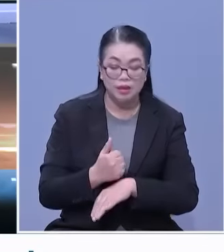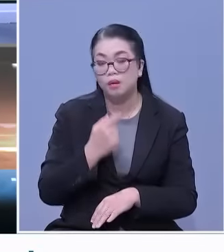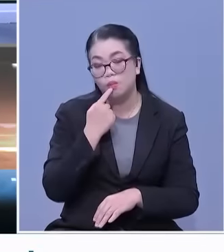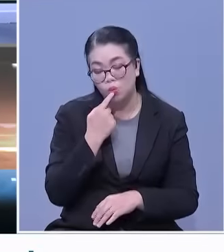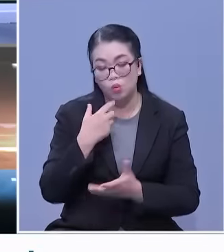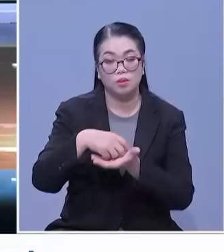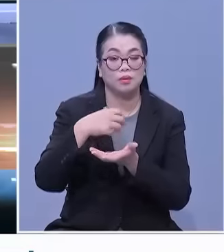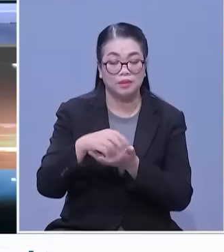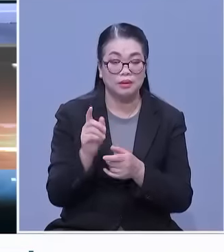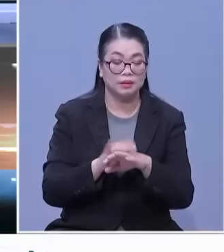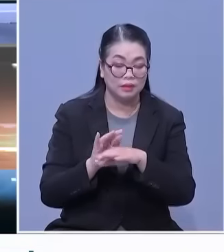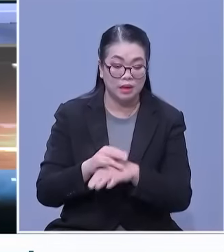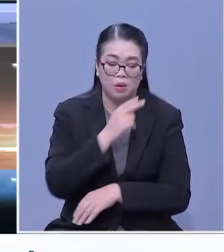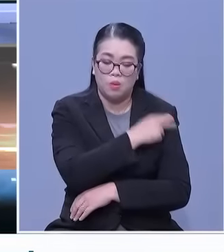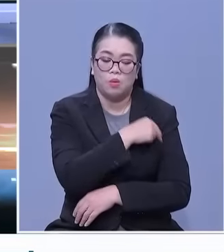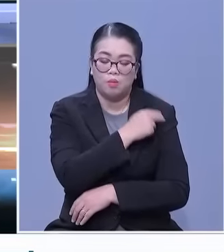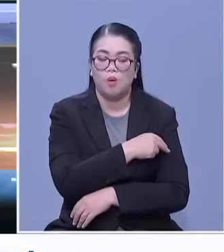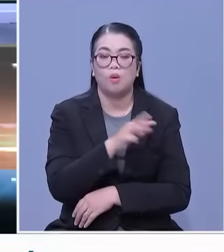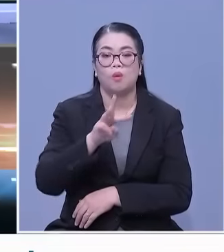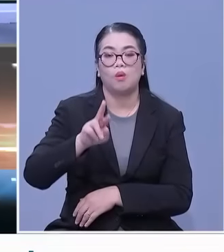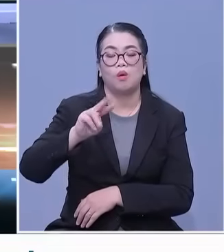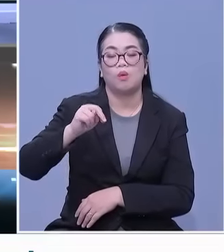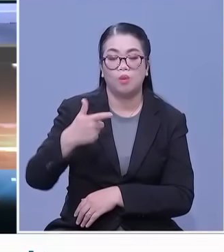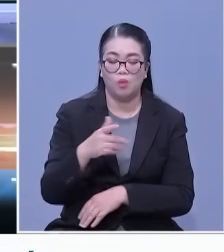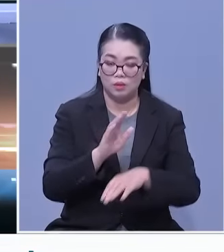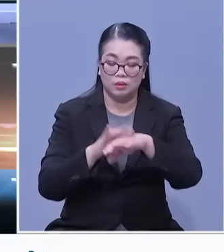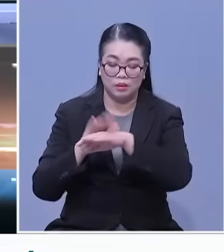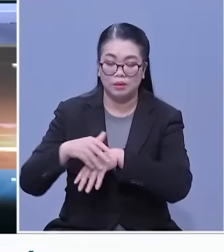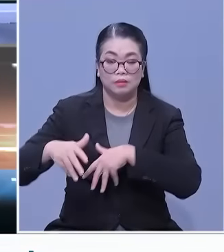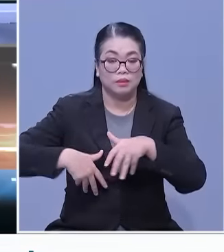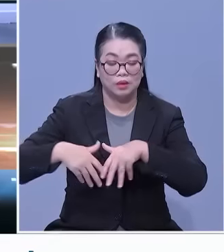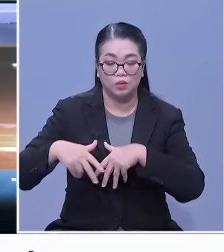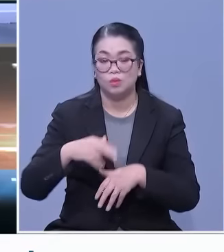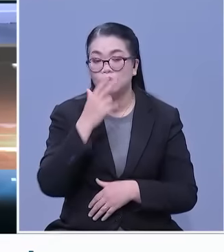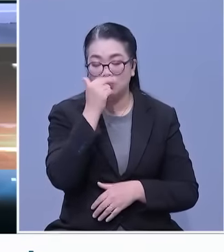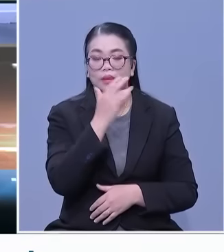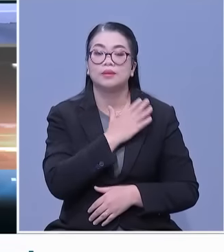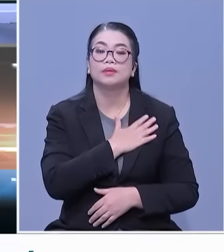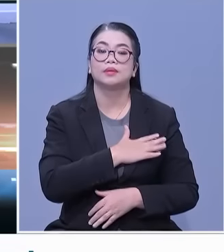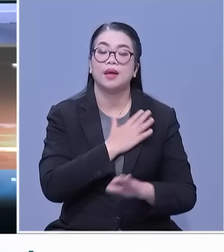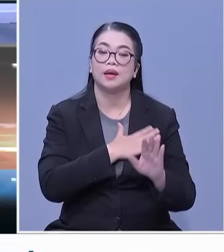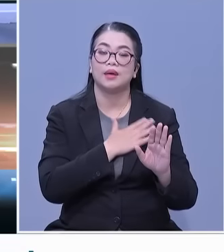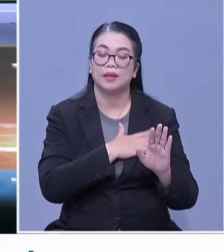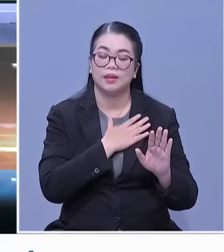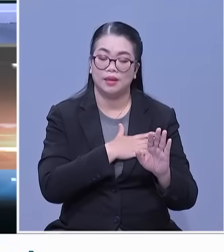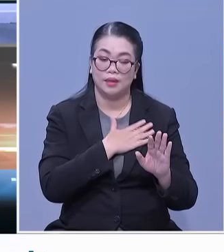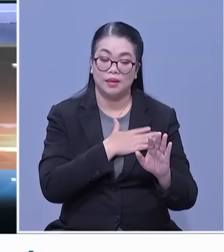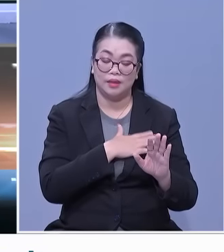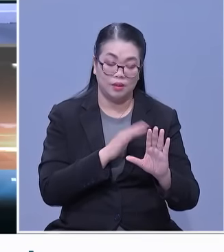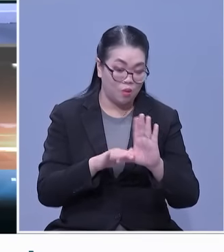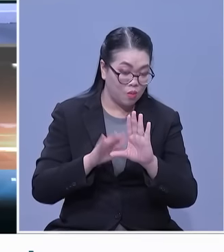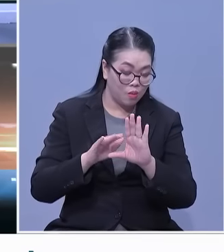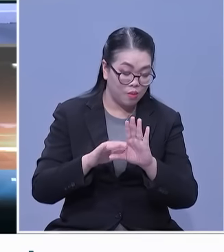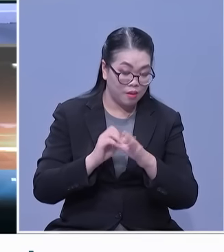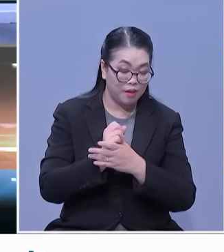เรื่องนี้เหมือนกันเตือนเหมือนกันคุณหมอวรมเดชกิตวิกรมออกมาเตือนพี่น้องประชาชนบอกว่าใจเย็นๆนะอย่าเพิ่งไปลงทะเบียน